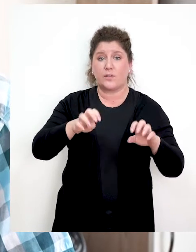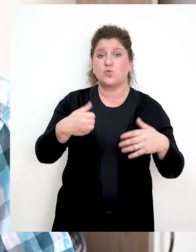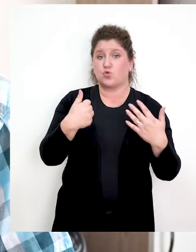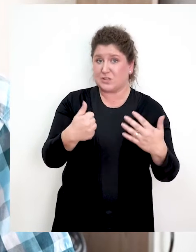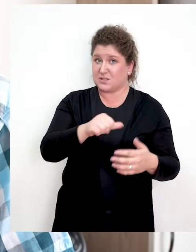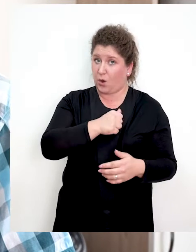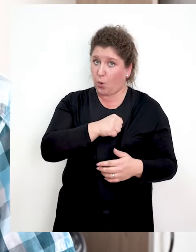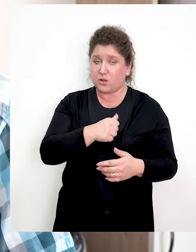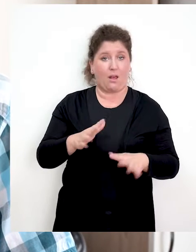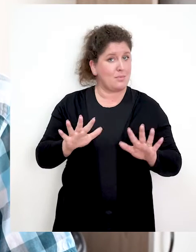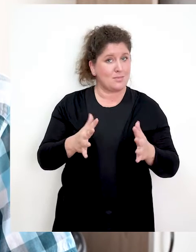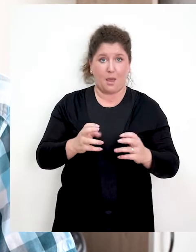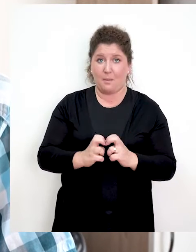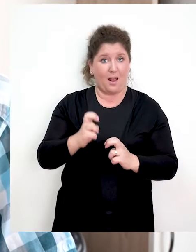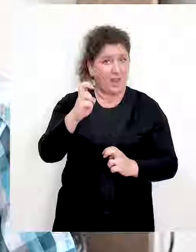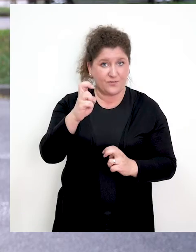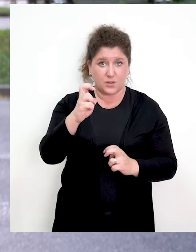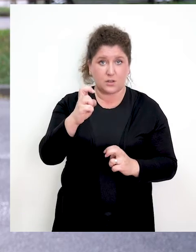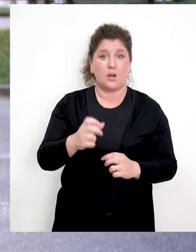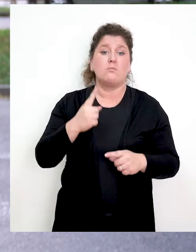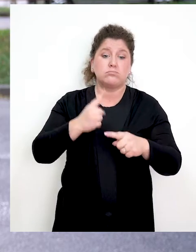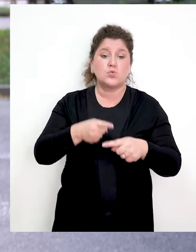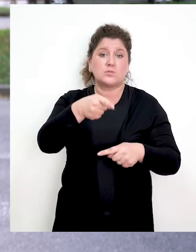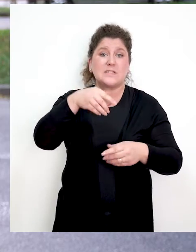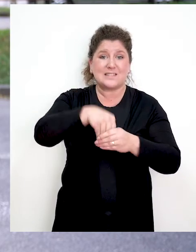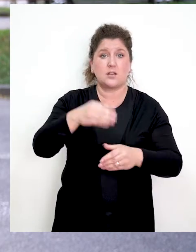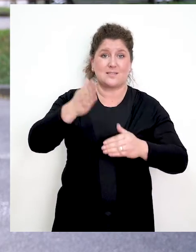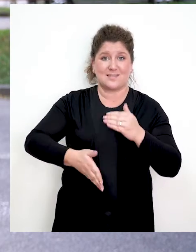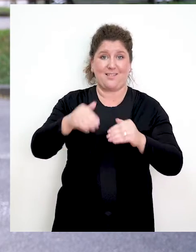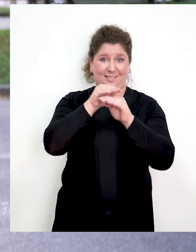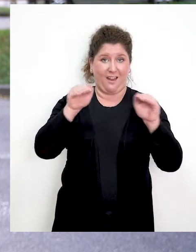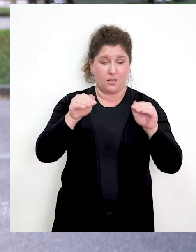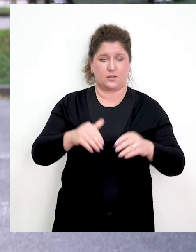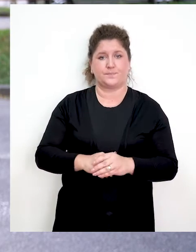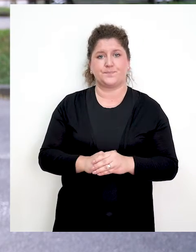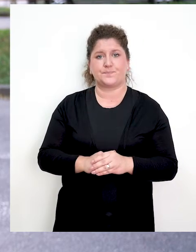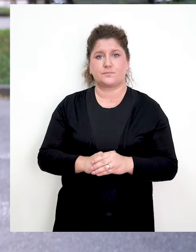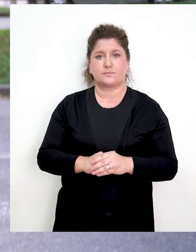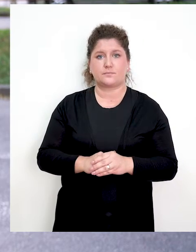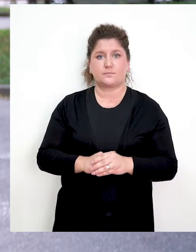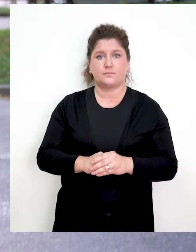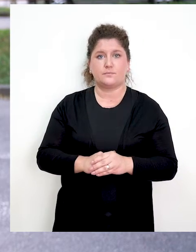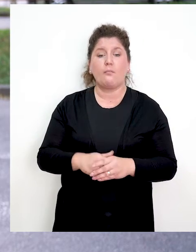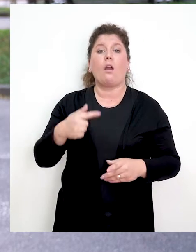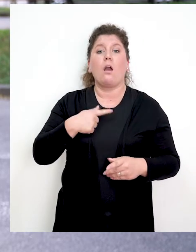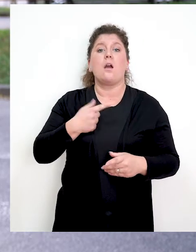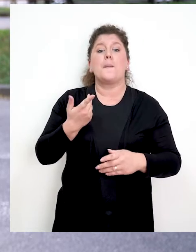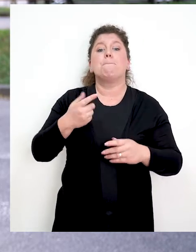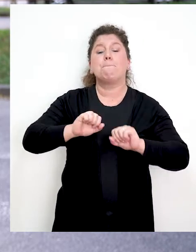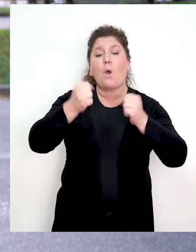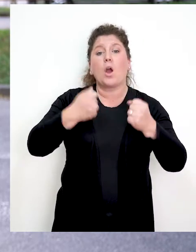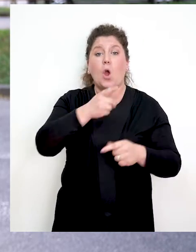to je stan na zadnjem katu pod dekom. Veseli nas u pokretu osoba s invaliditetom što je Evropska unija